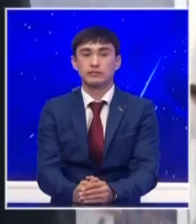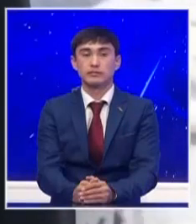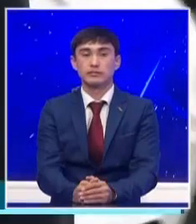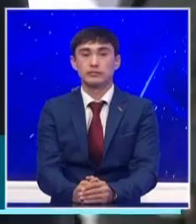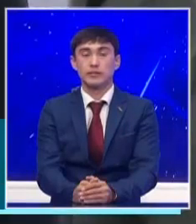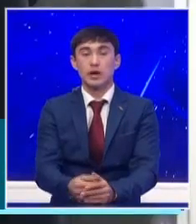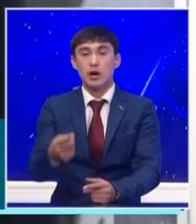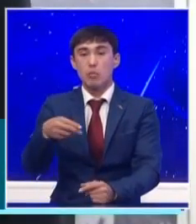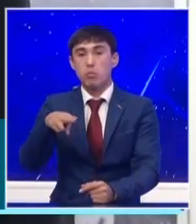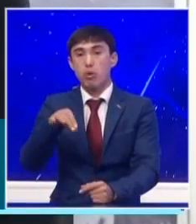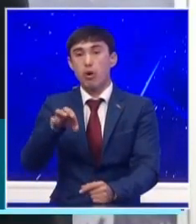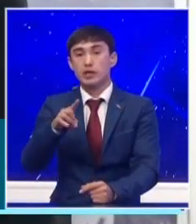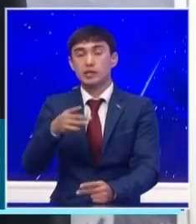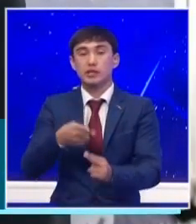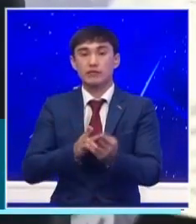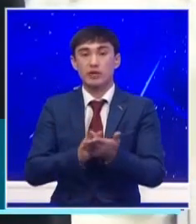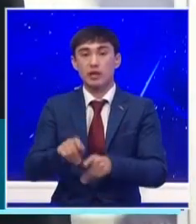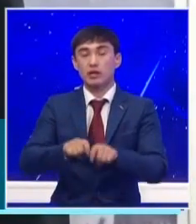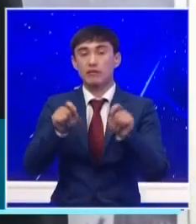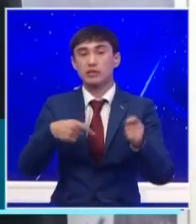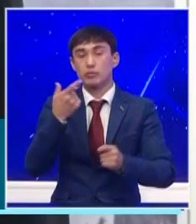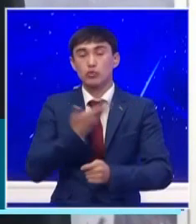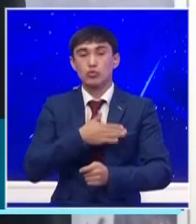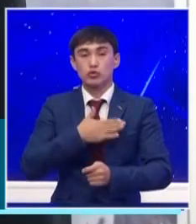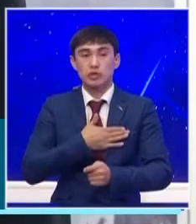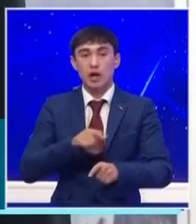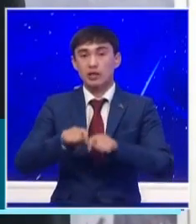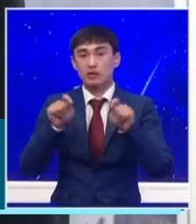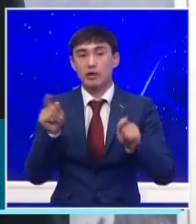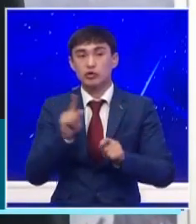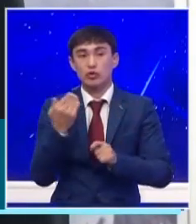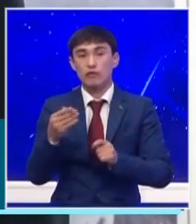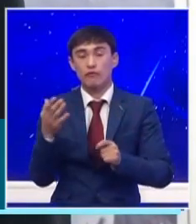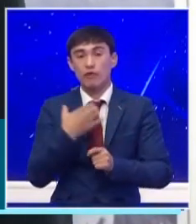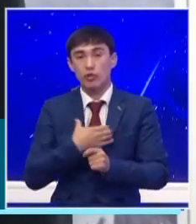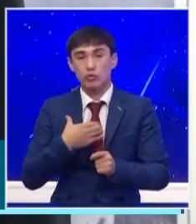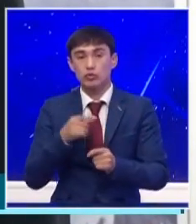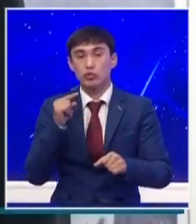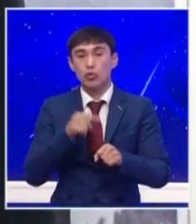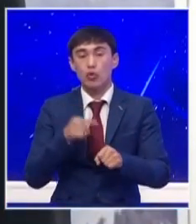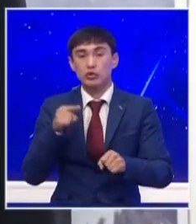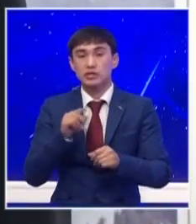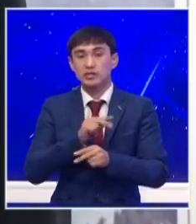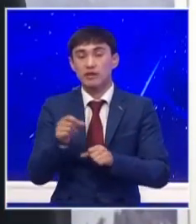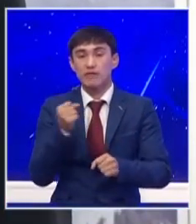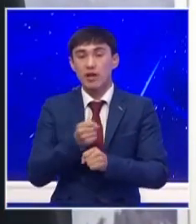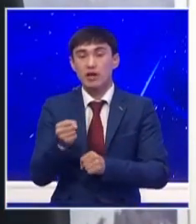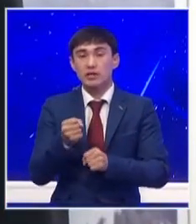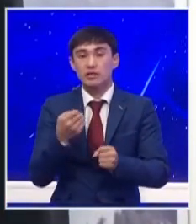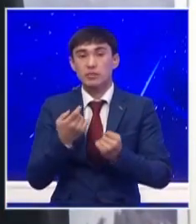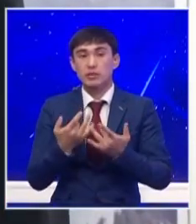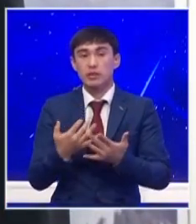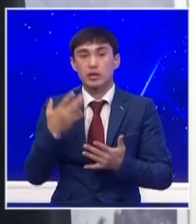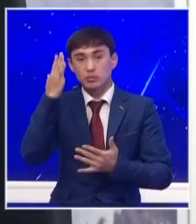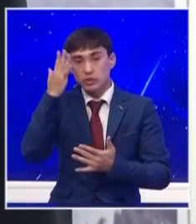поэзия - это сфера в которой открывает себя душа открывает что её волнует что трогает что заставляет трепетать